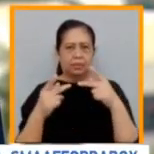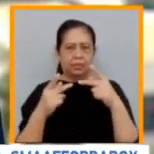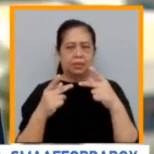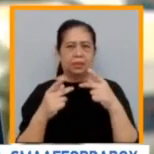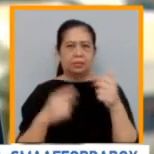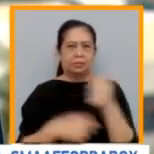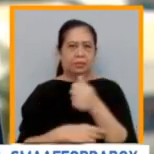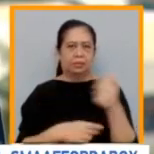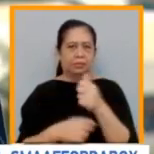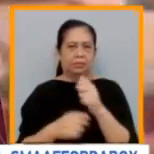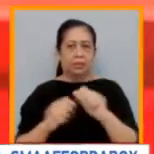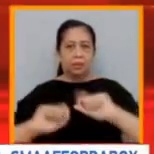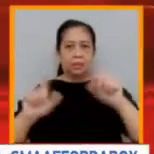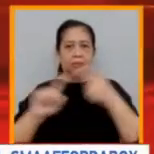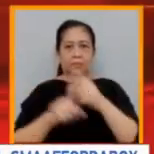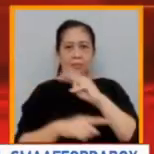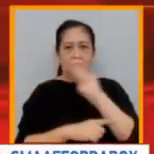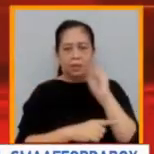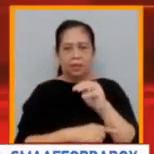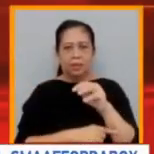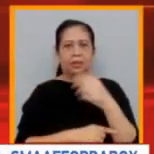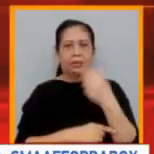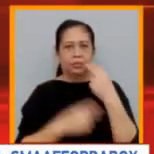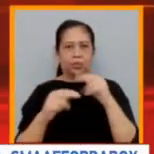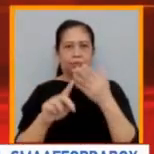na sa Maynila, may unang balita si Darlene Kai.